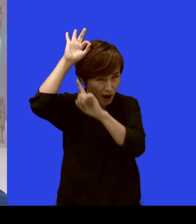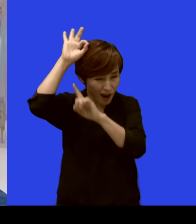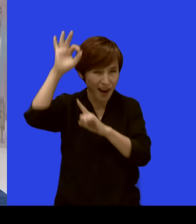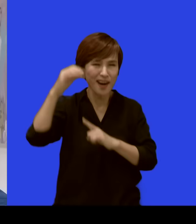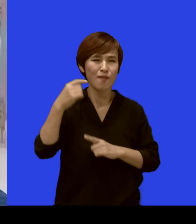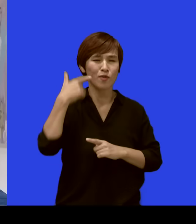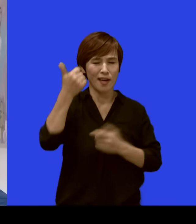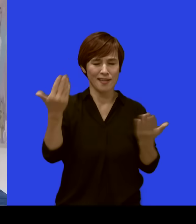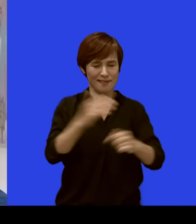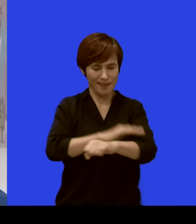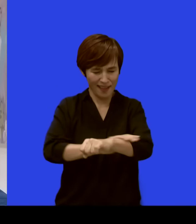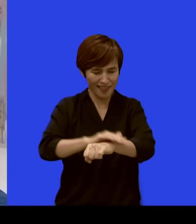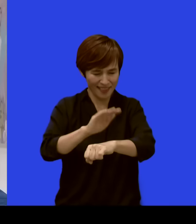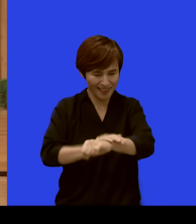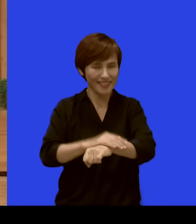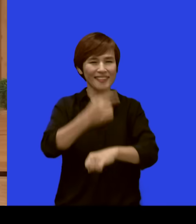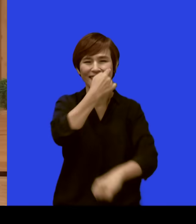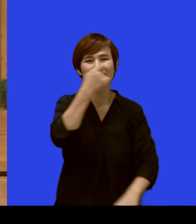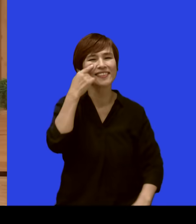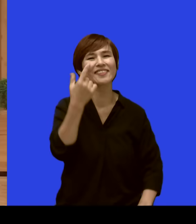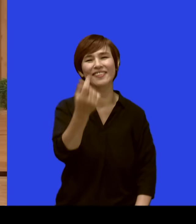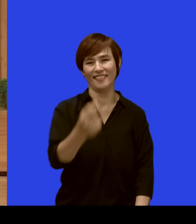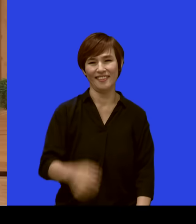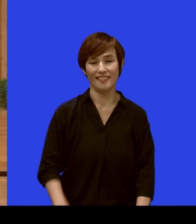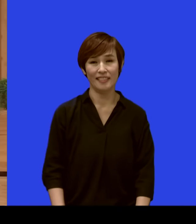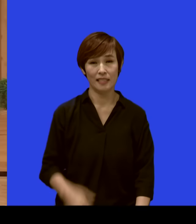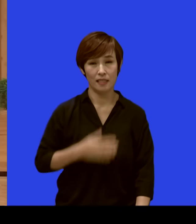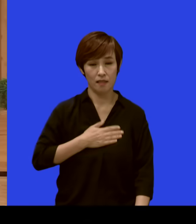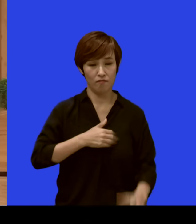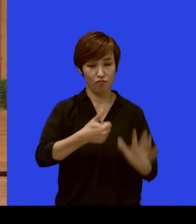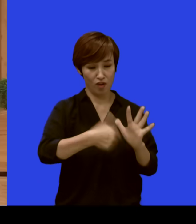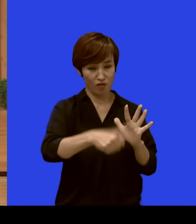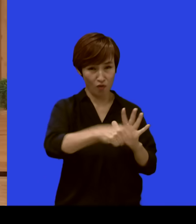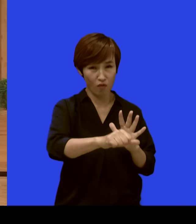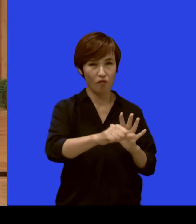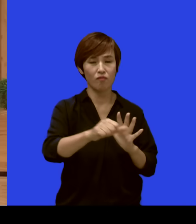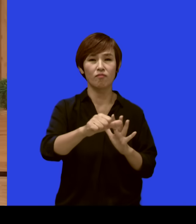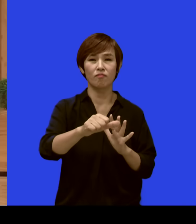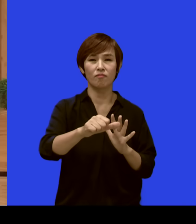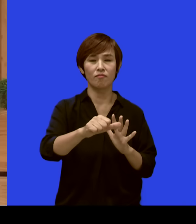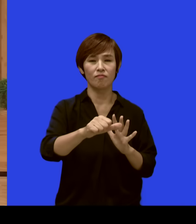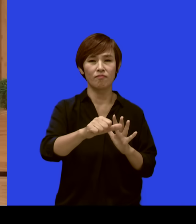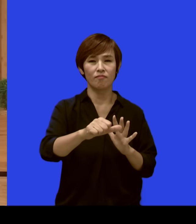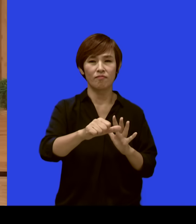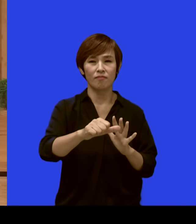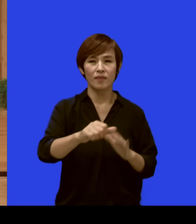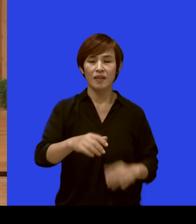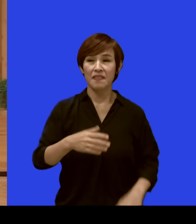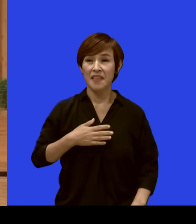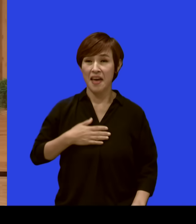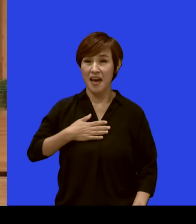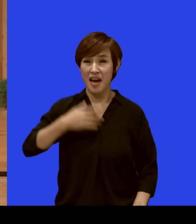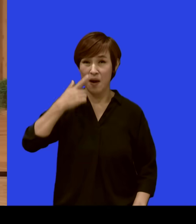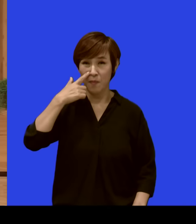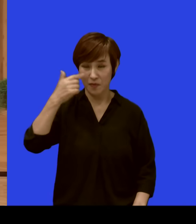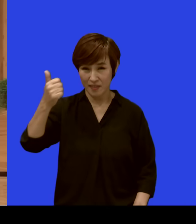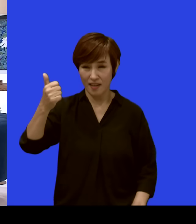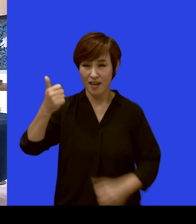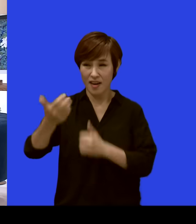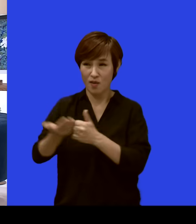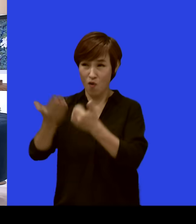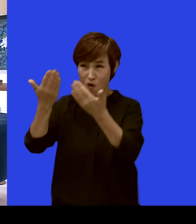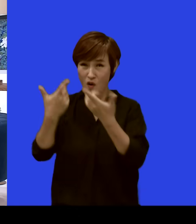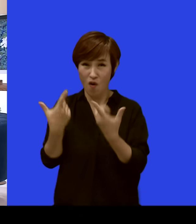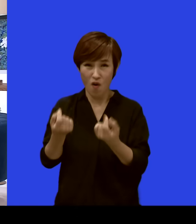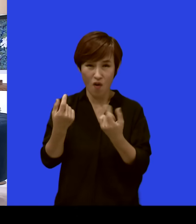증거의 상처가 아닐까 하는 생각이 들어요. 네. 그리고 내 자녀들은 우리 아버지가 저를 그냥 힘없이 하나님께서 저를 키우셨듯